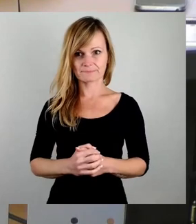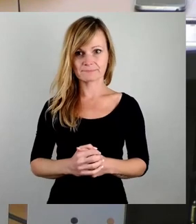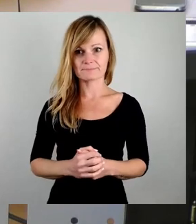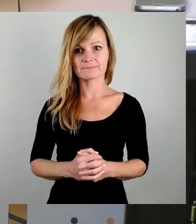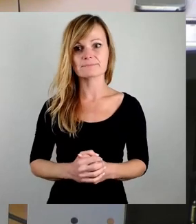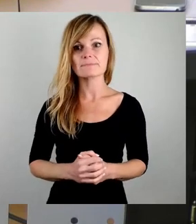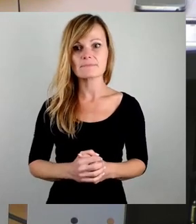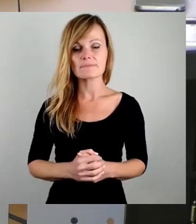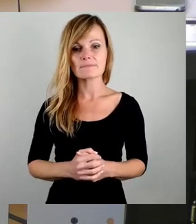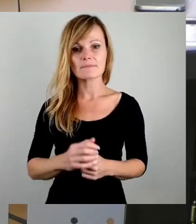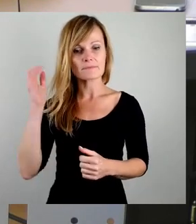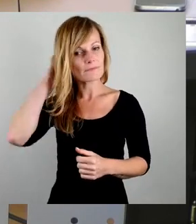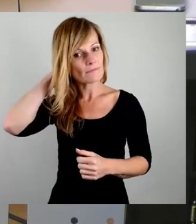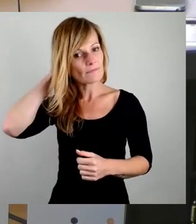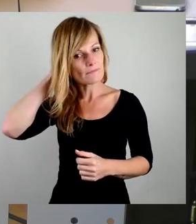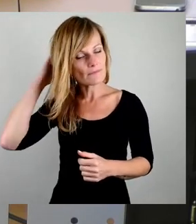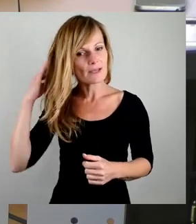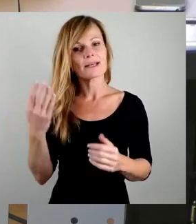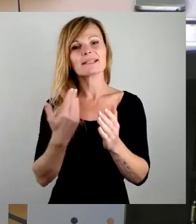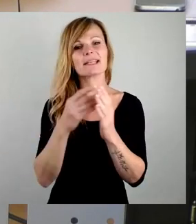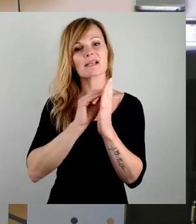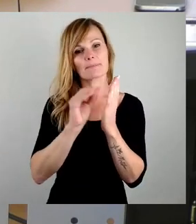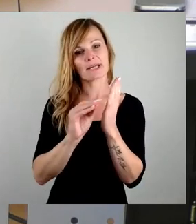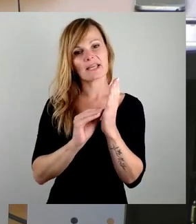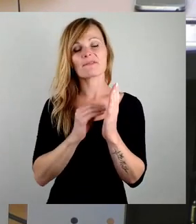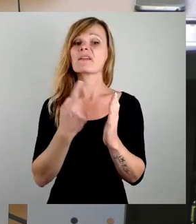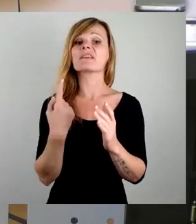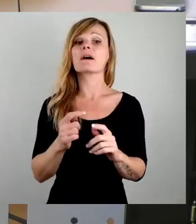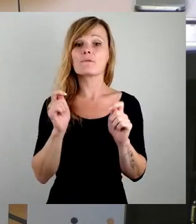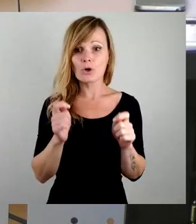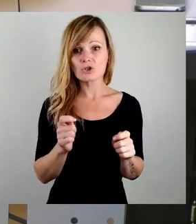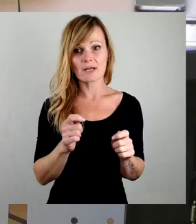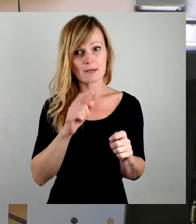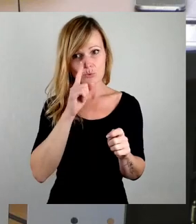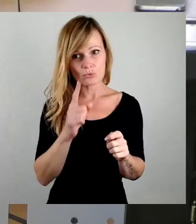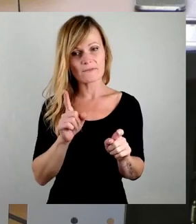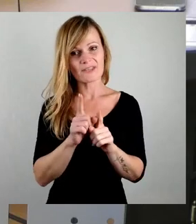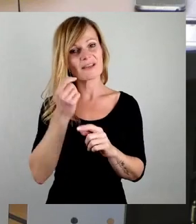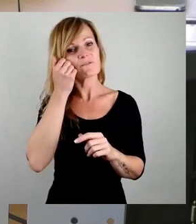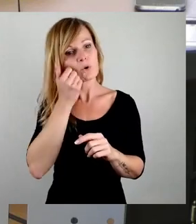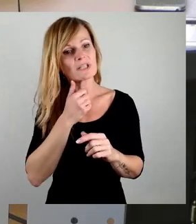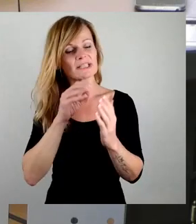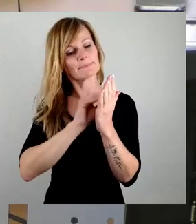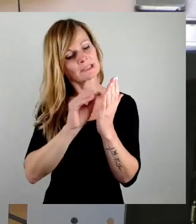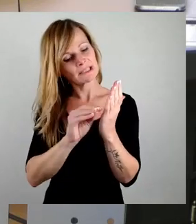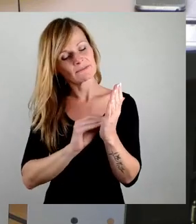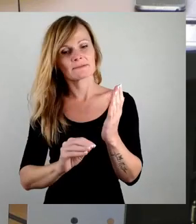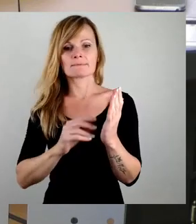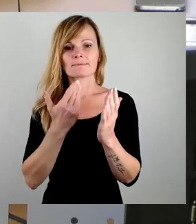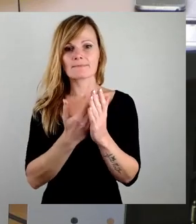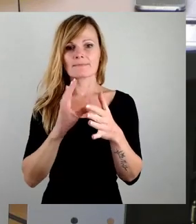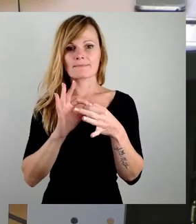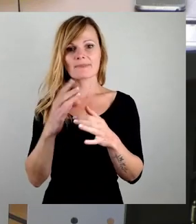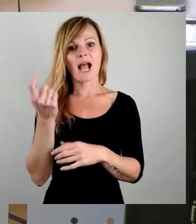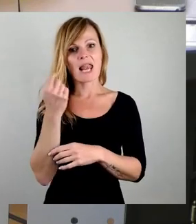dieser Brief, den wir vorgeschlagen haben, da geht es nicht einfach nur um einen freundlichen Brief. Da geht es um eine